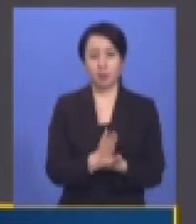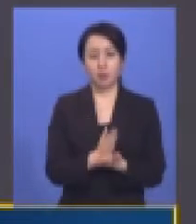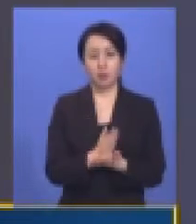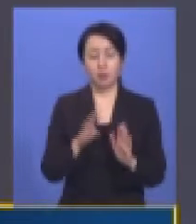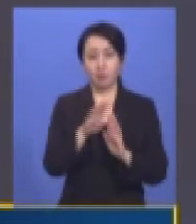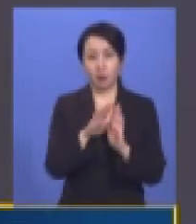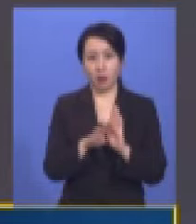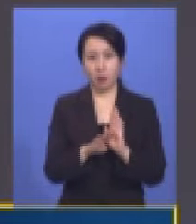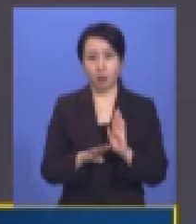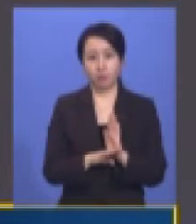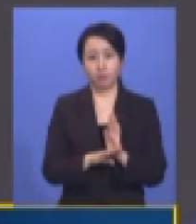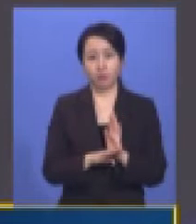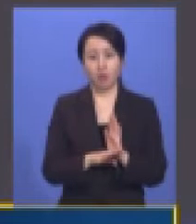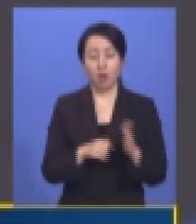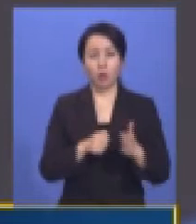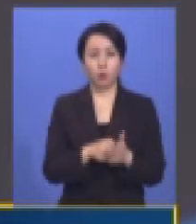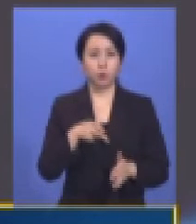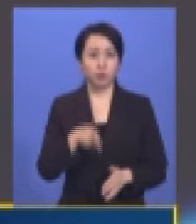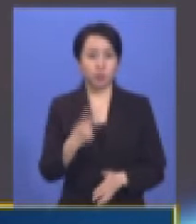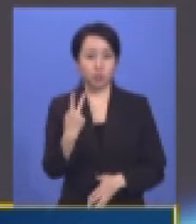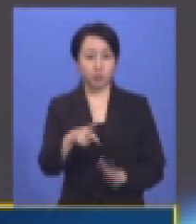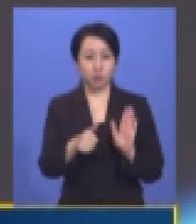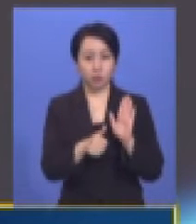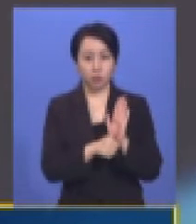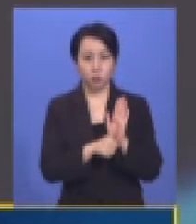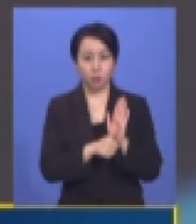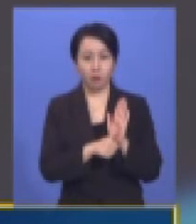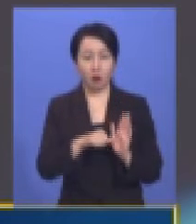есть программа до 2026 года,